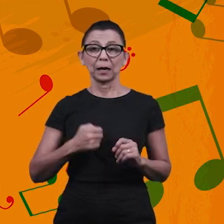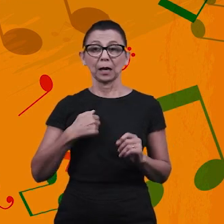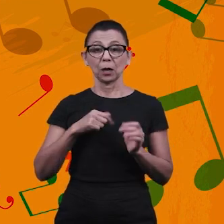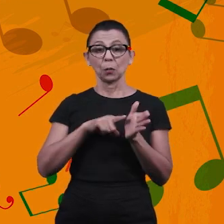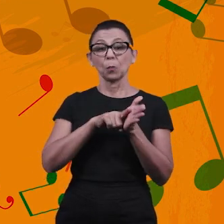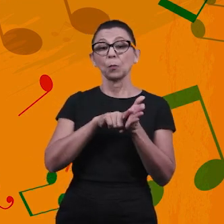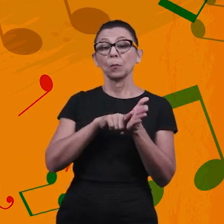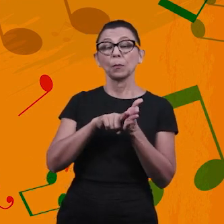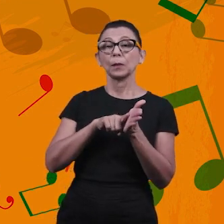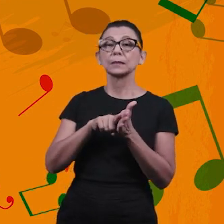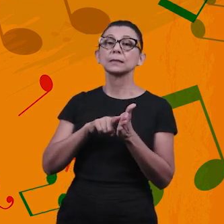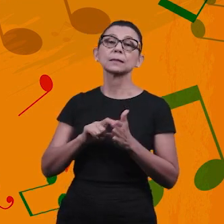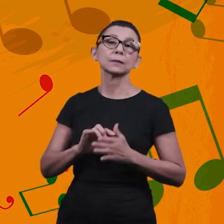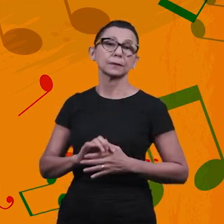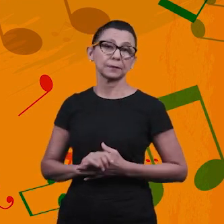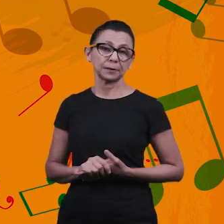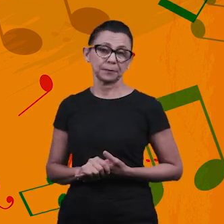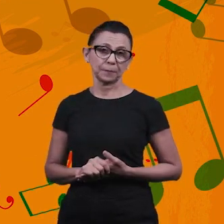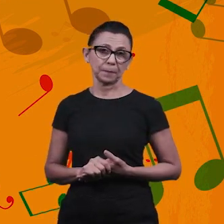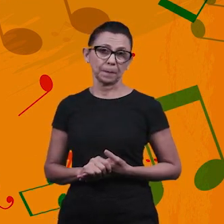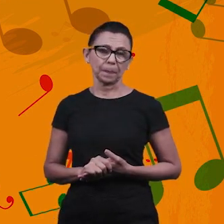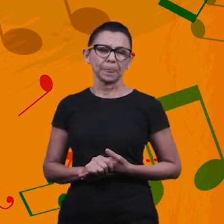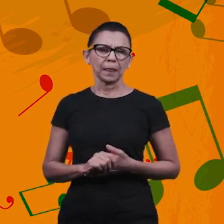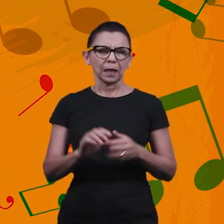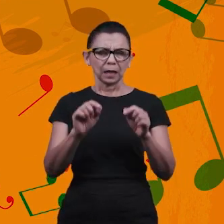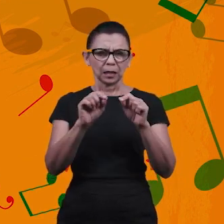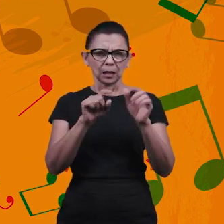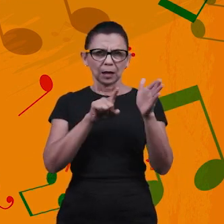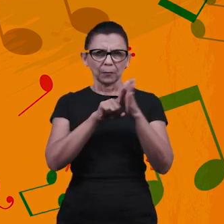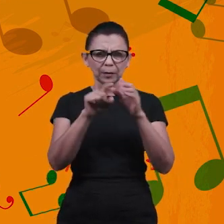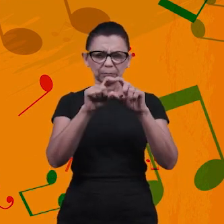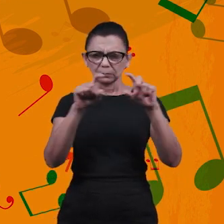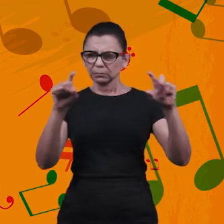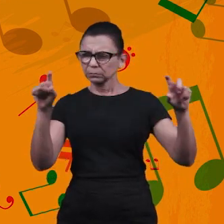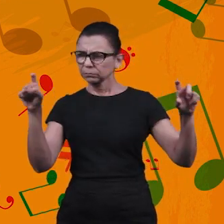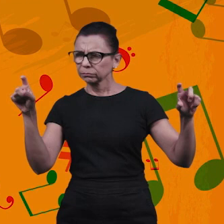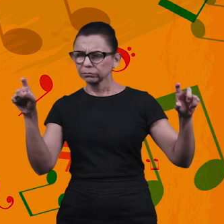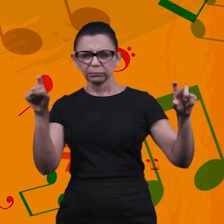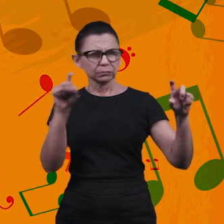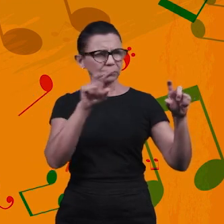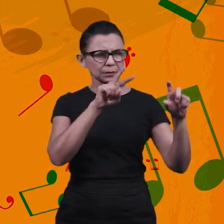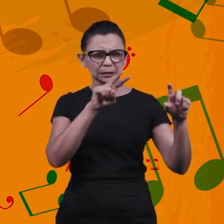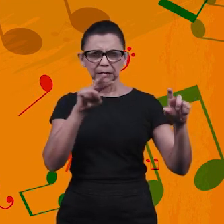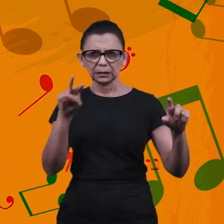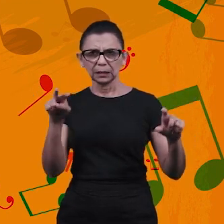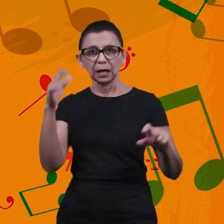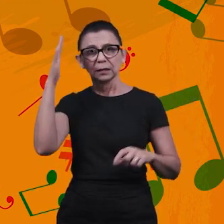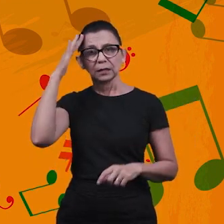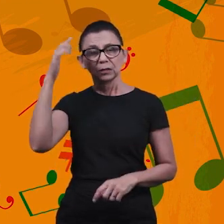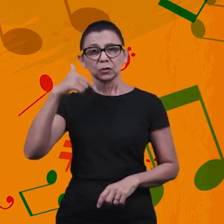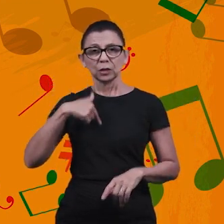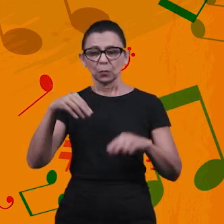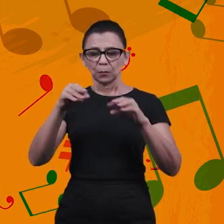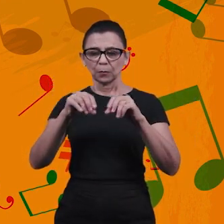j'ai recherché. Qu'est-ce que j'ai fait? J'ai lu la question, j'ai compris qu'est-ce que c'était la bonne terre